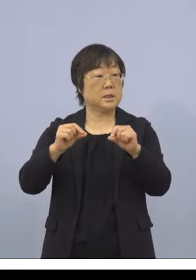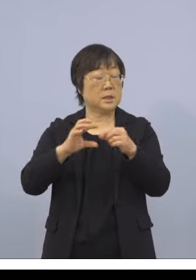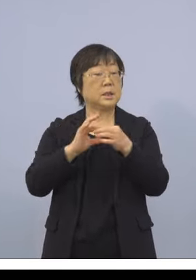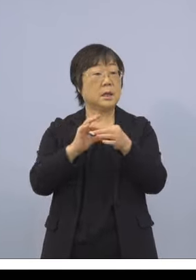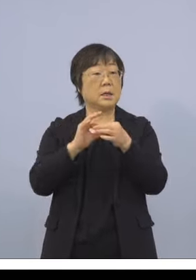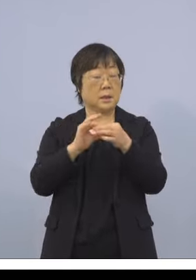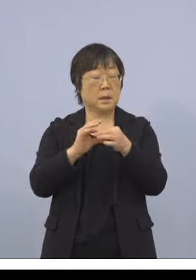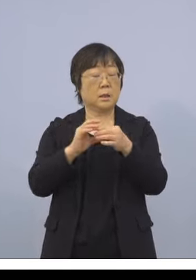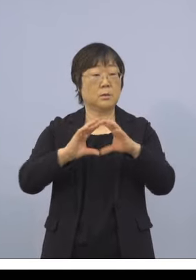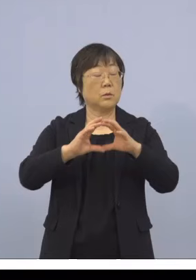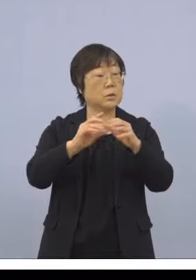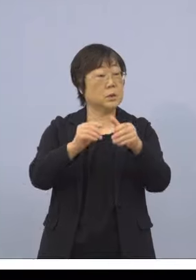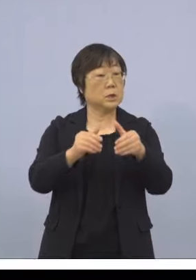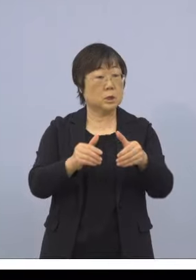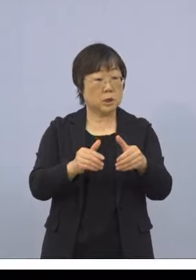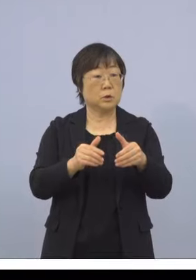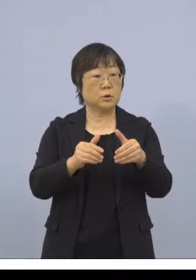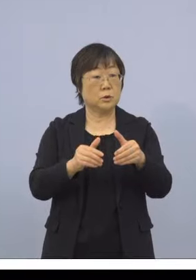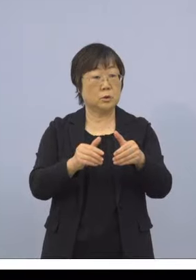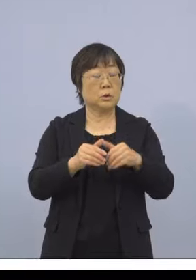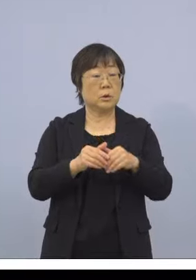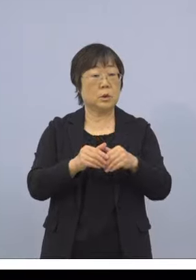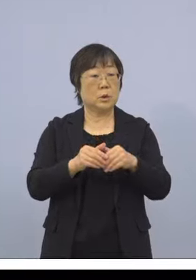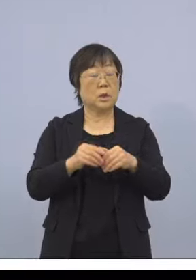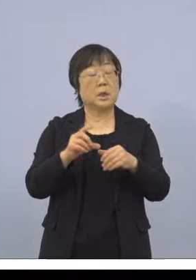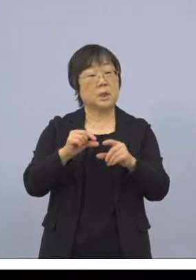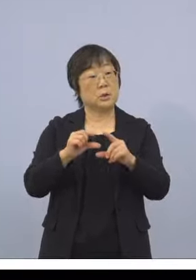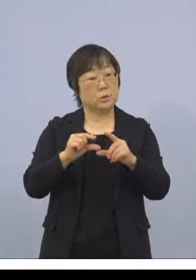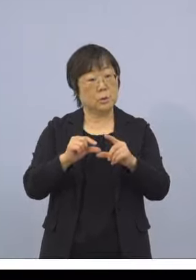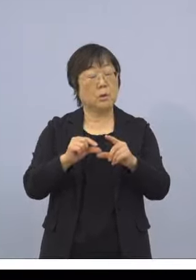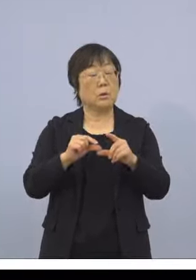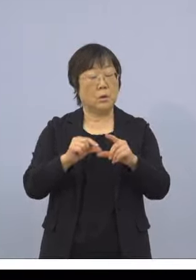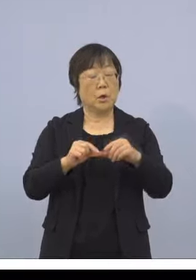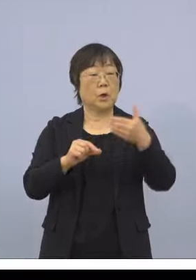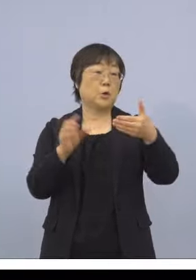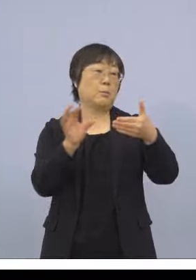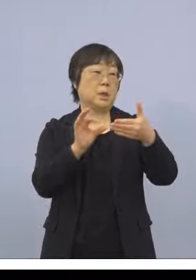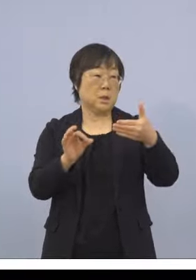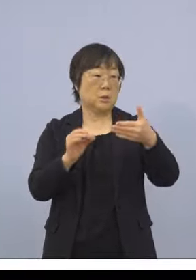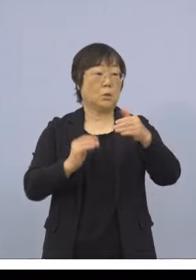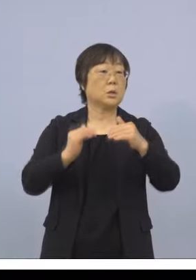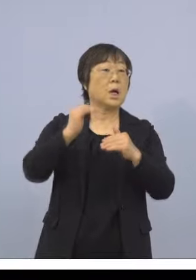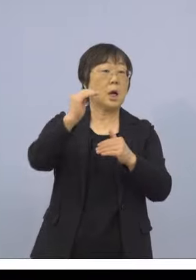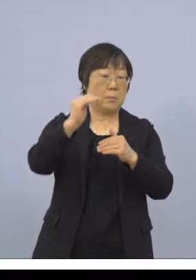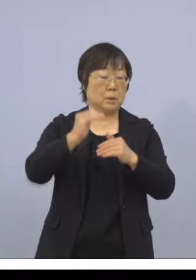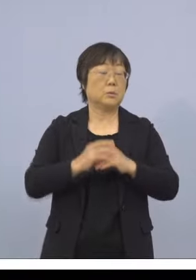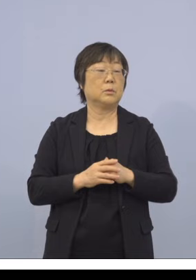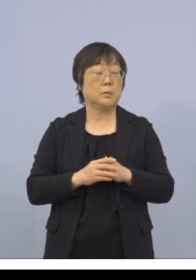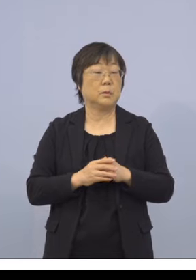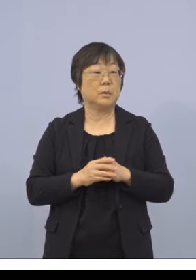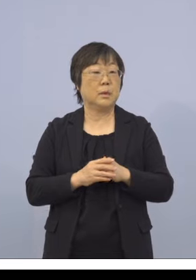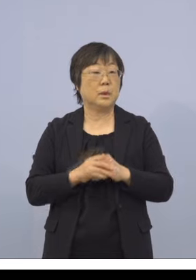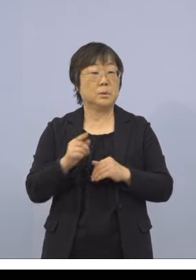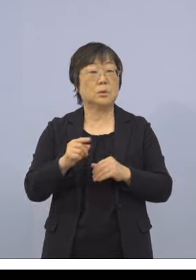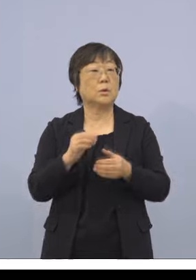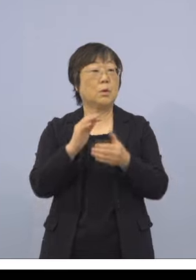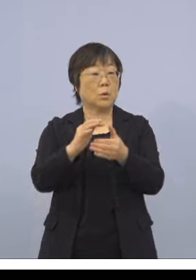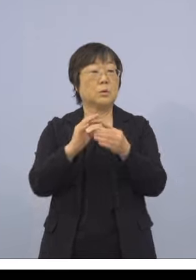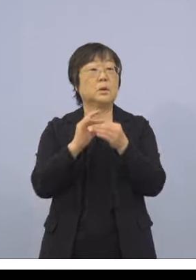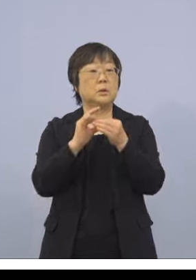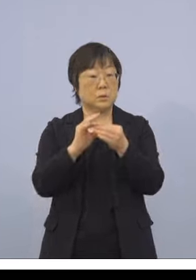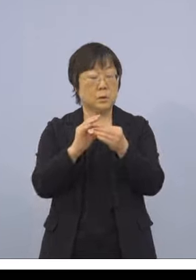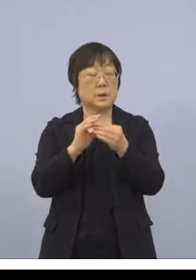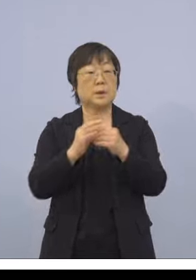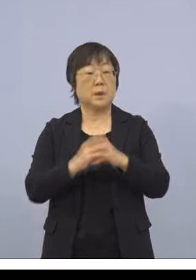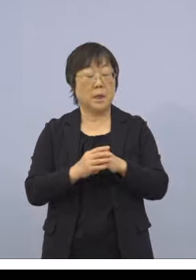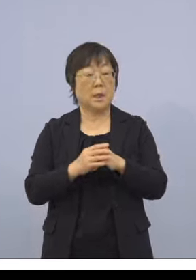ですね、自給率を9割に上げていくと、まあ、こういう話でございます。ですのでその点についてのです